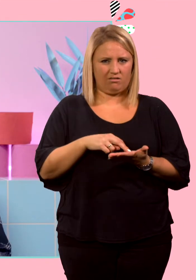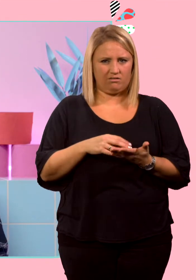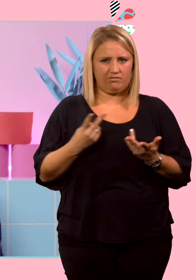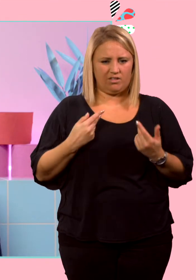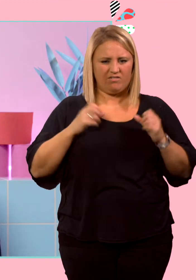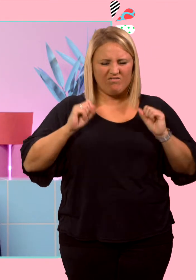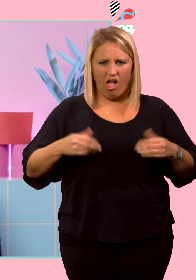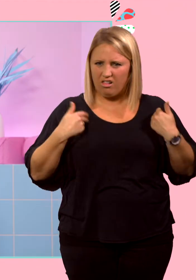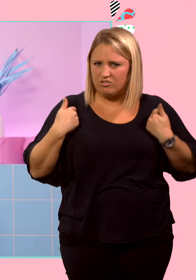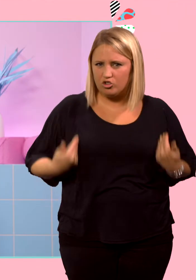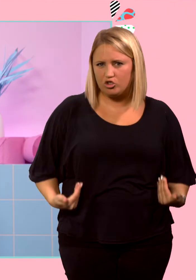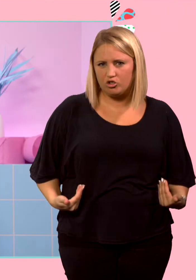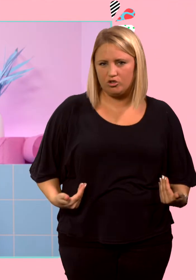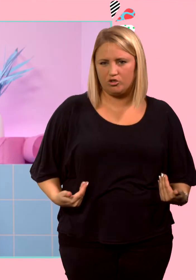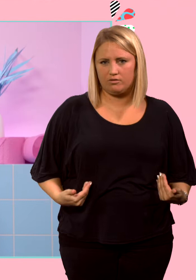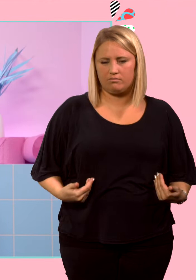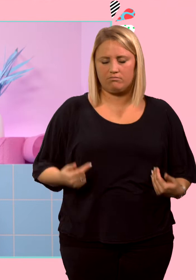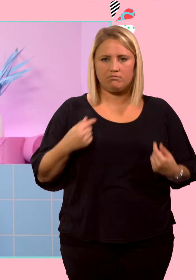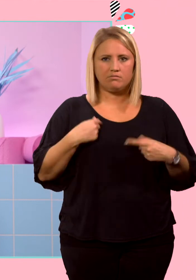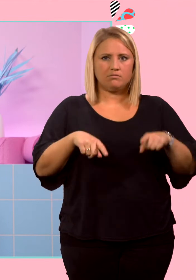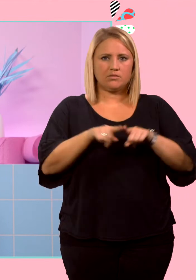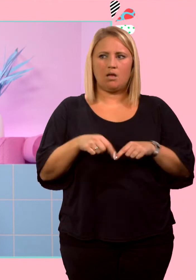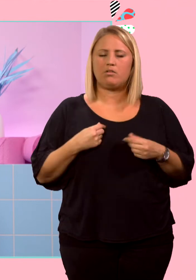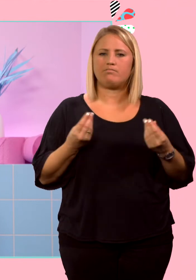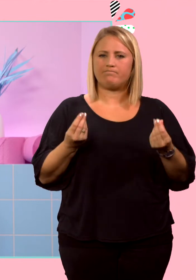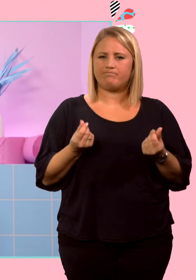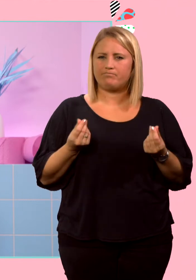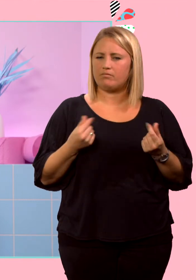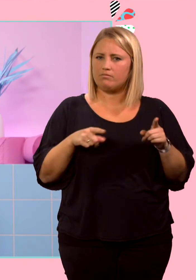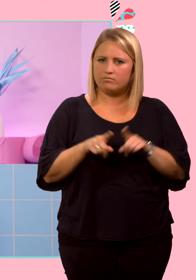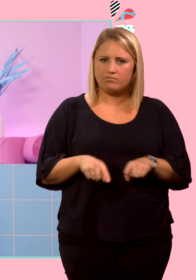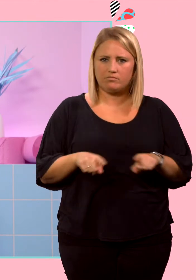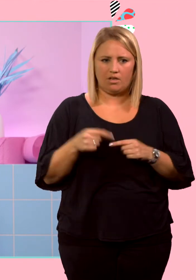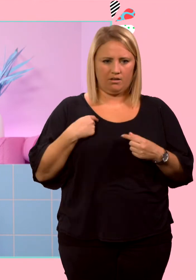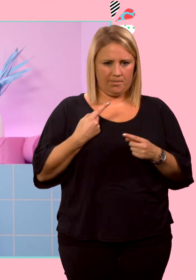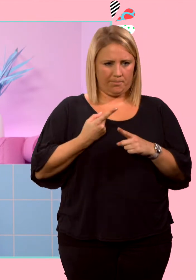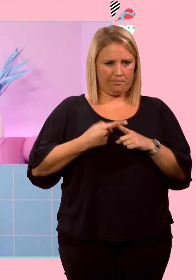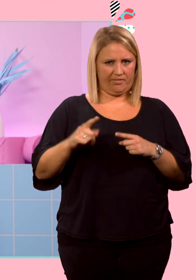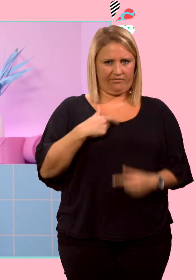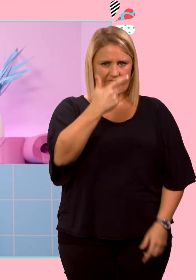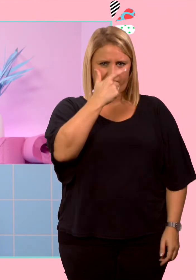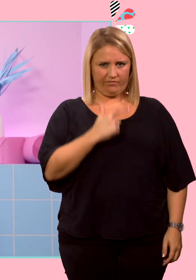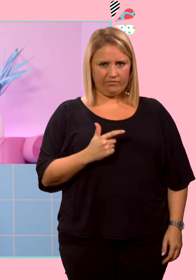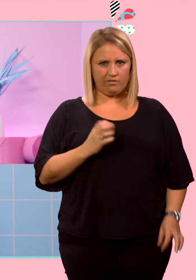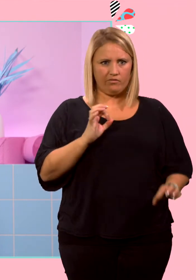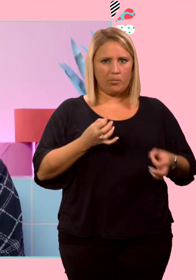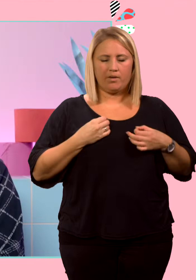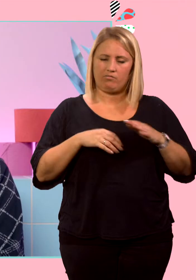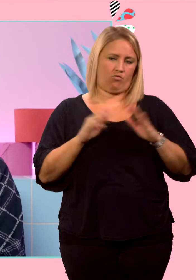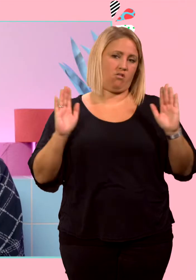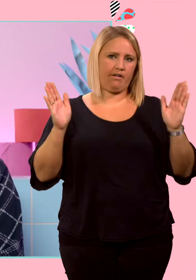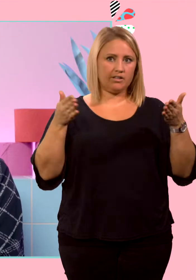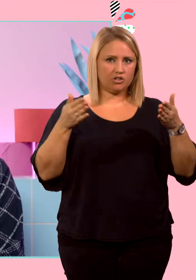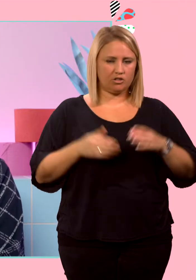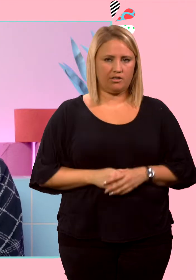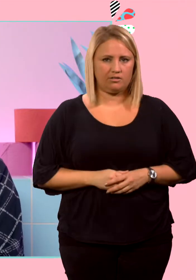etwas mit mir falsch war. Jedes Mal zu spüren zu kriegen, dass ich so anders bin, alleine das hat mich sehr eingeschränkt. In der 9. oder